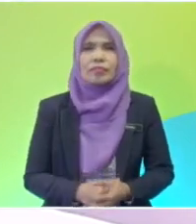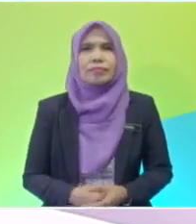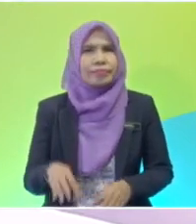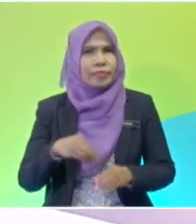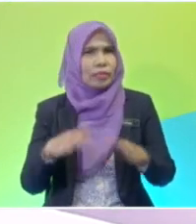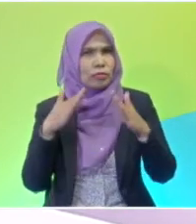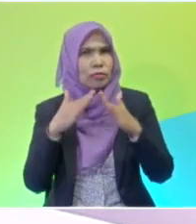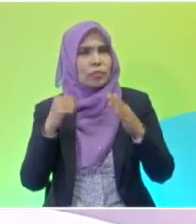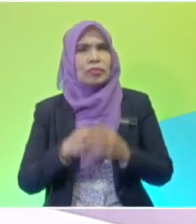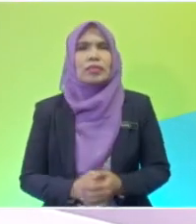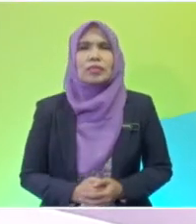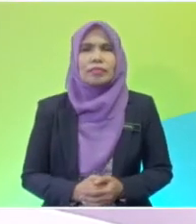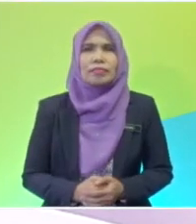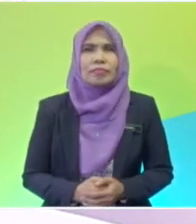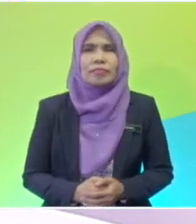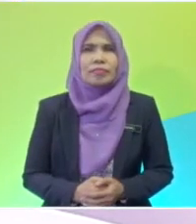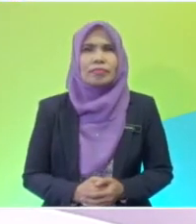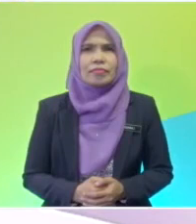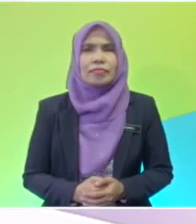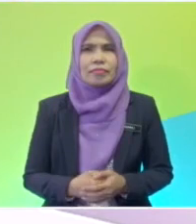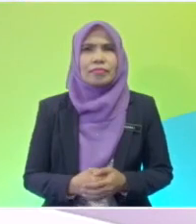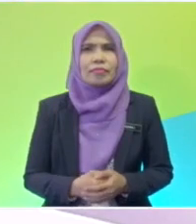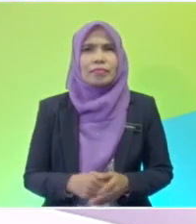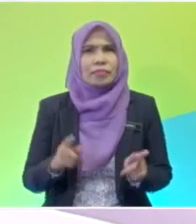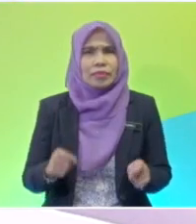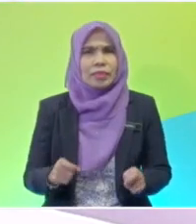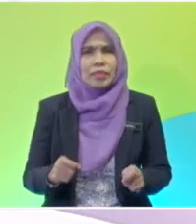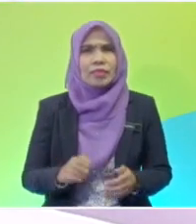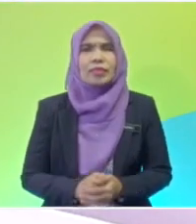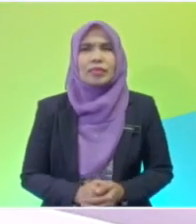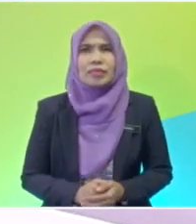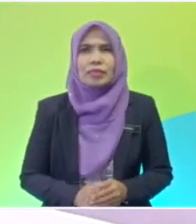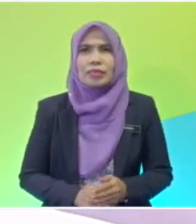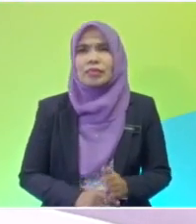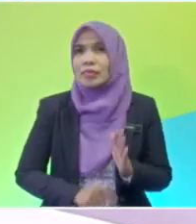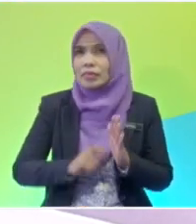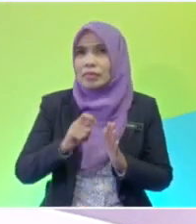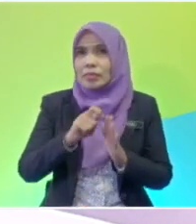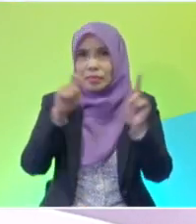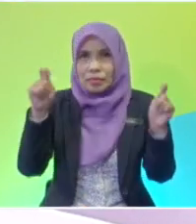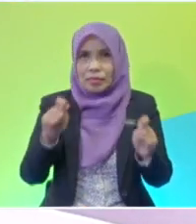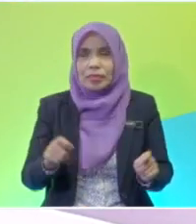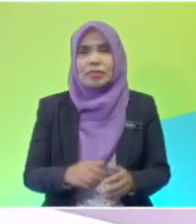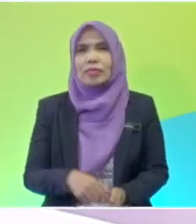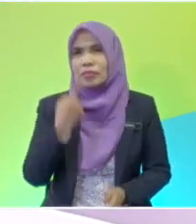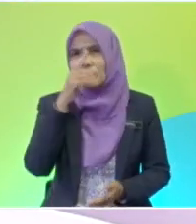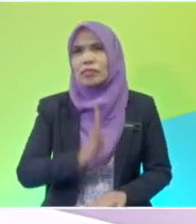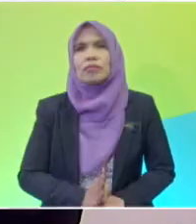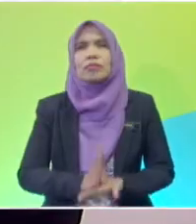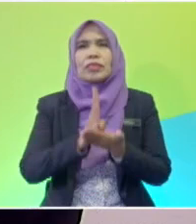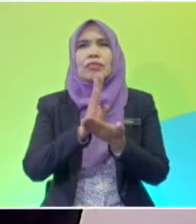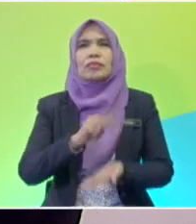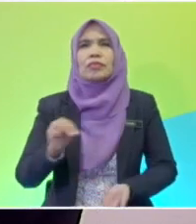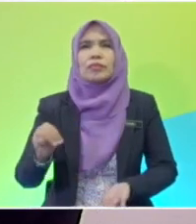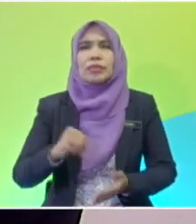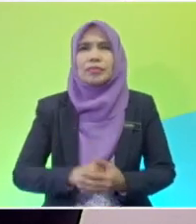diperbaiki menegakkan oleh ibu bapak khususnya untuk membantu murid-murid untuk mendapat satu environment yang yang lebih baik